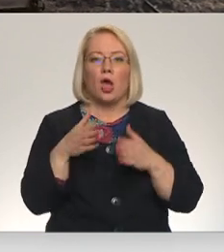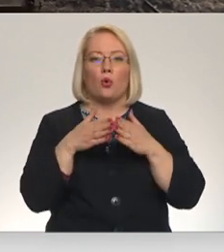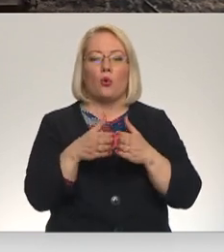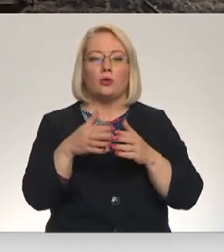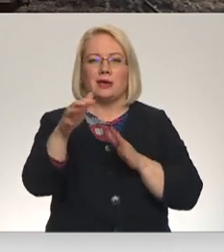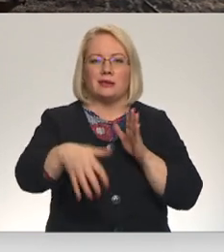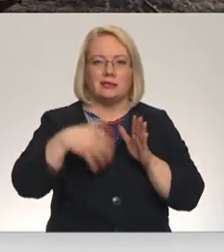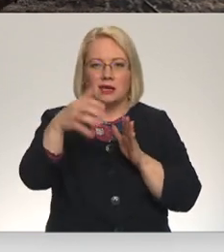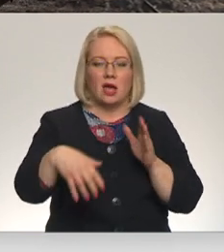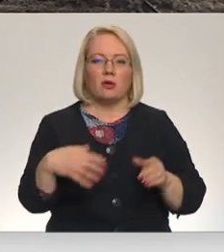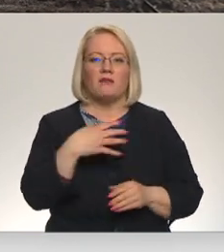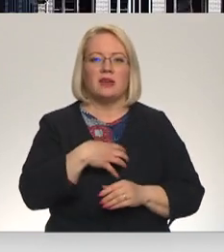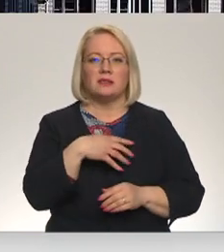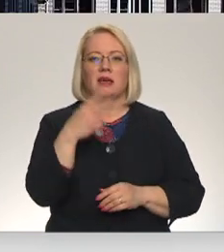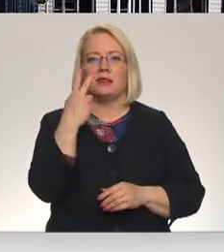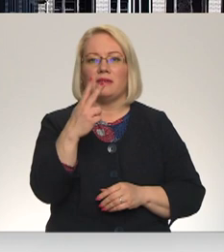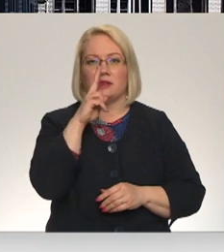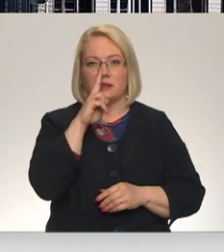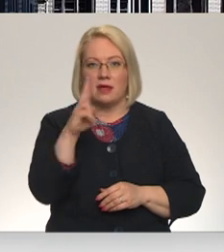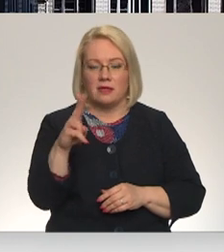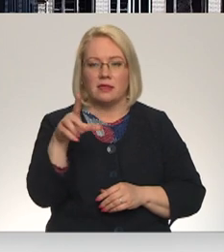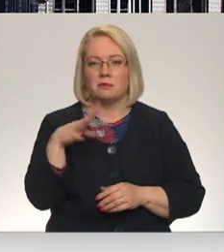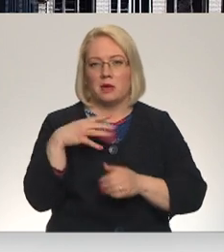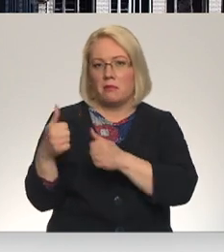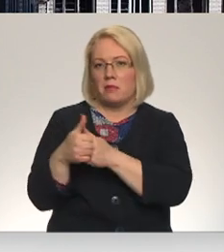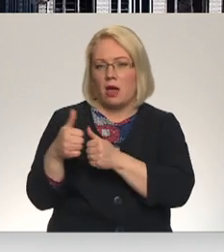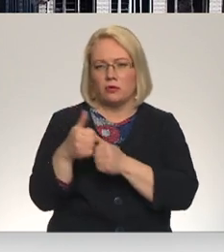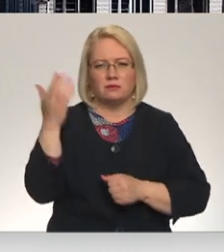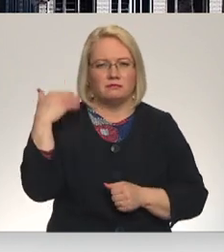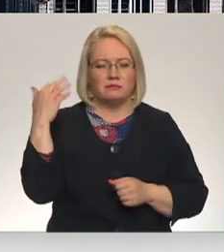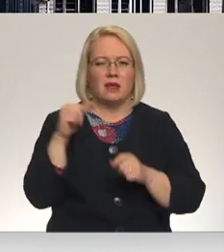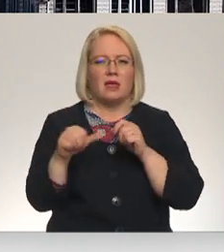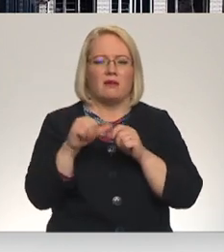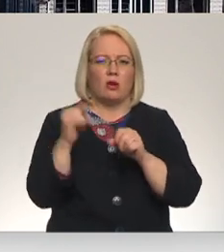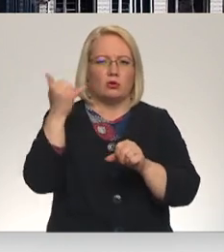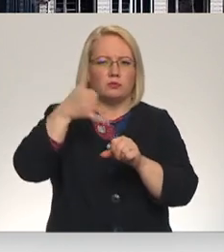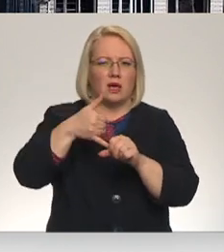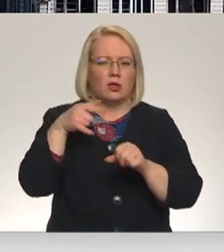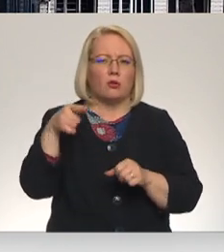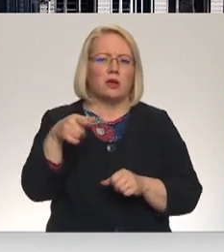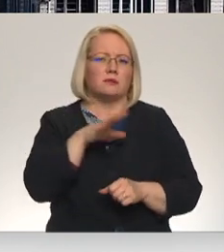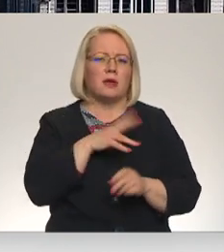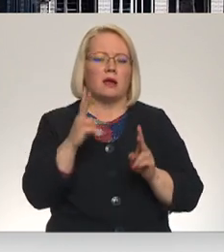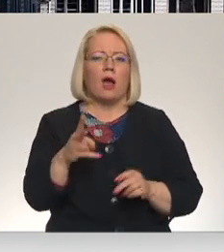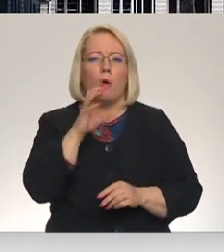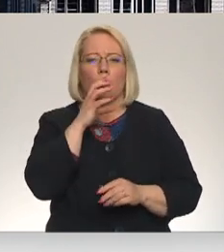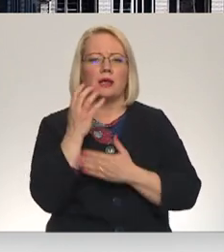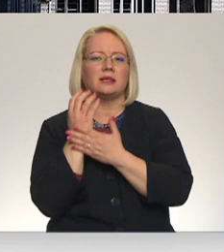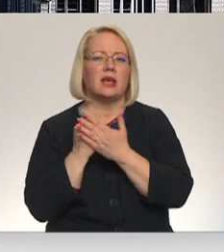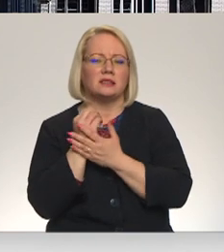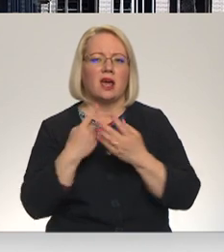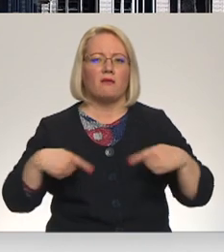bija nepieciešamas 2 nedēļas. Tas atradās blakus kādreizējai degvielas uzpildes stacijai un kalpoja kā ūdens